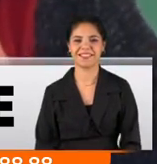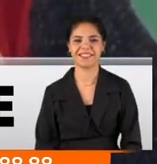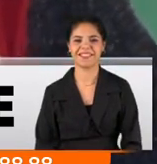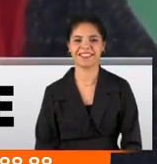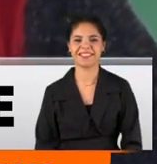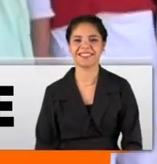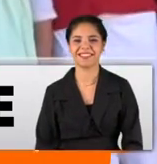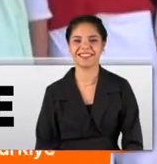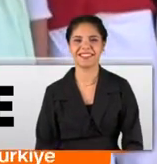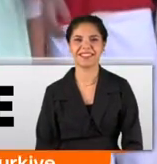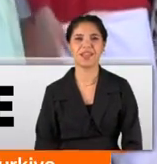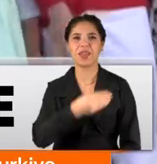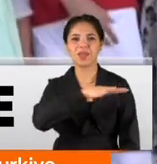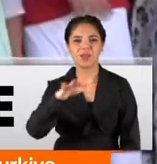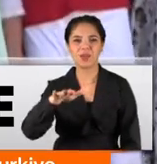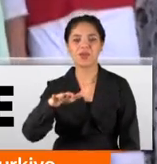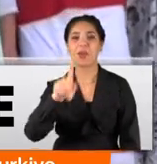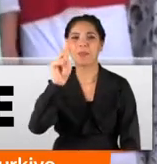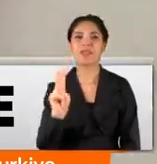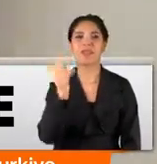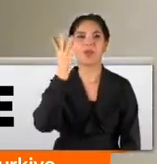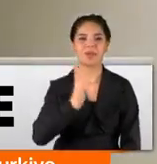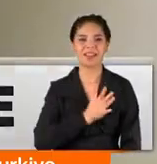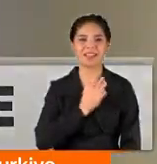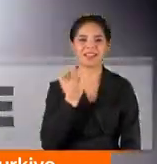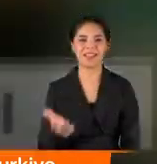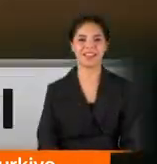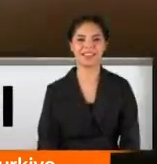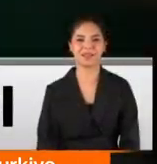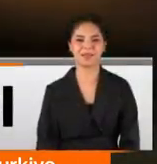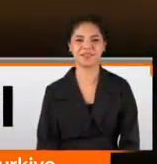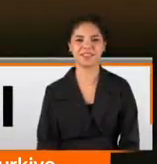hiç eşimeyeceğim. Çocukların da Kutman'a bir sürprizi vardı.